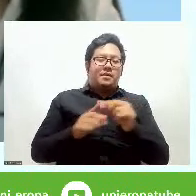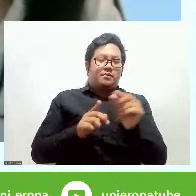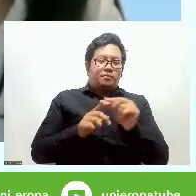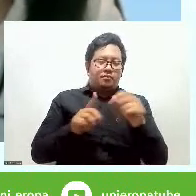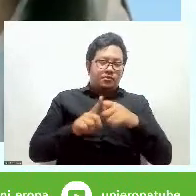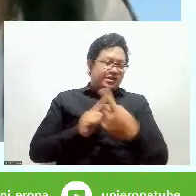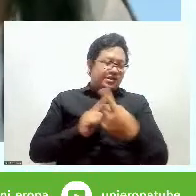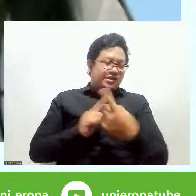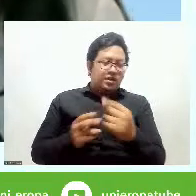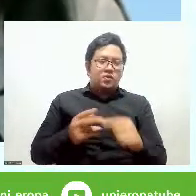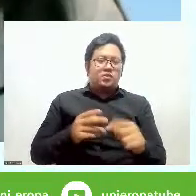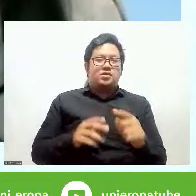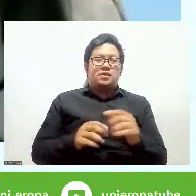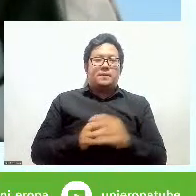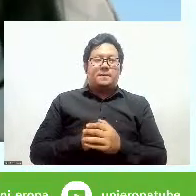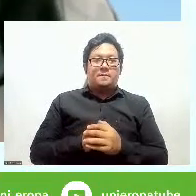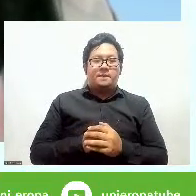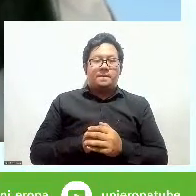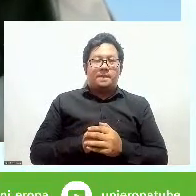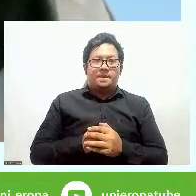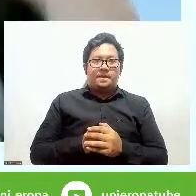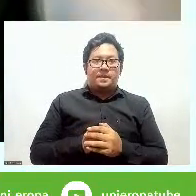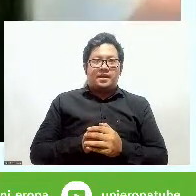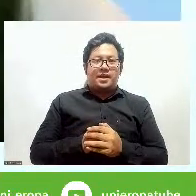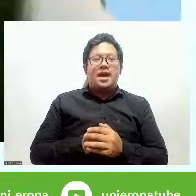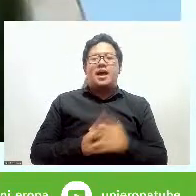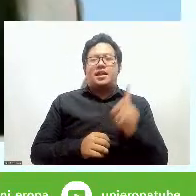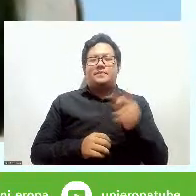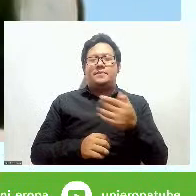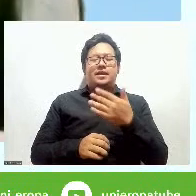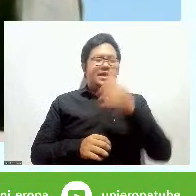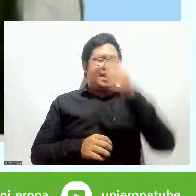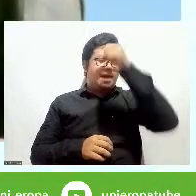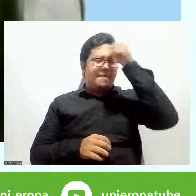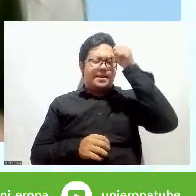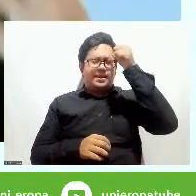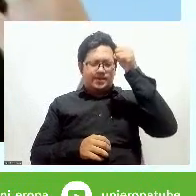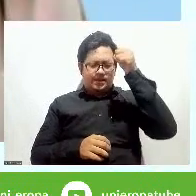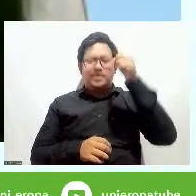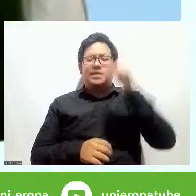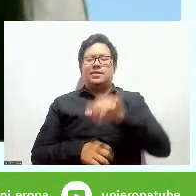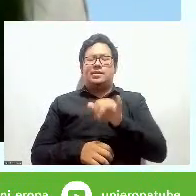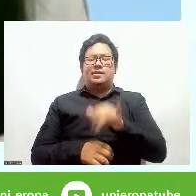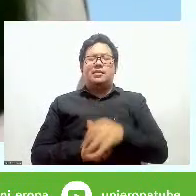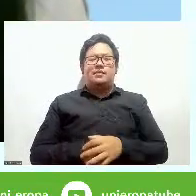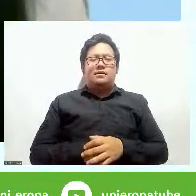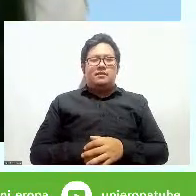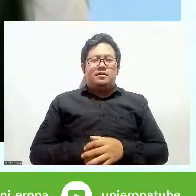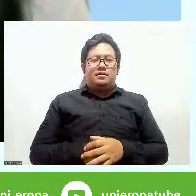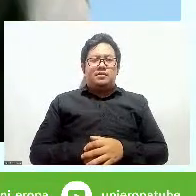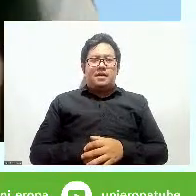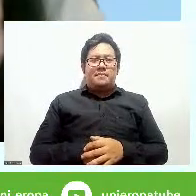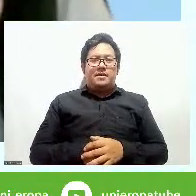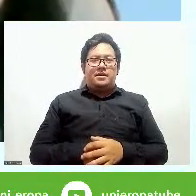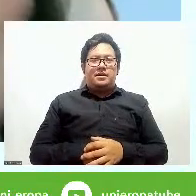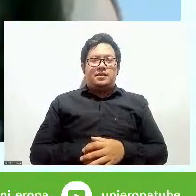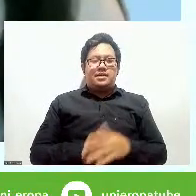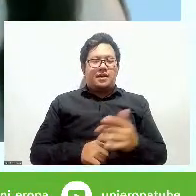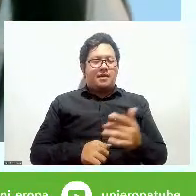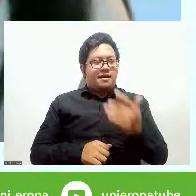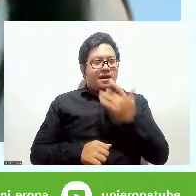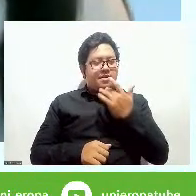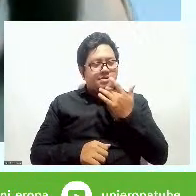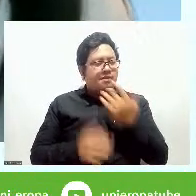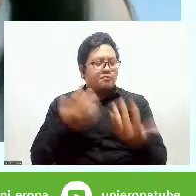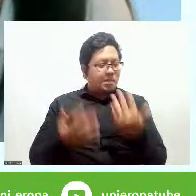Jadi behangat mungkin memang hasilnya didoakan sebesar itu tapi rasanya akan mungkin lebih enak